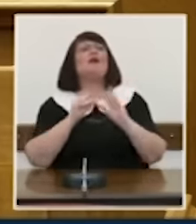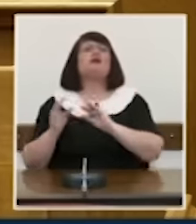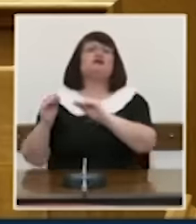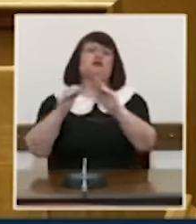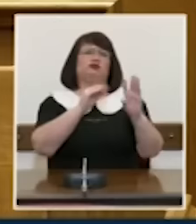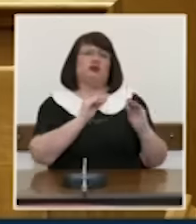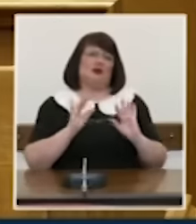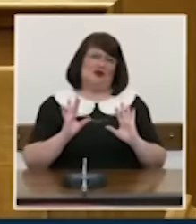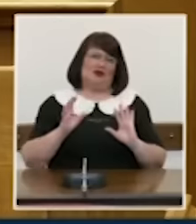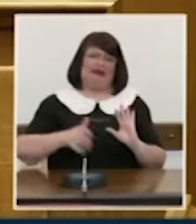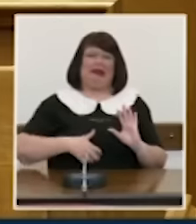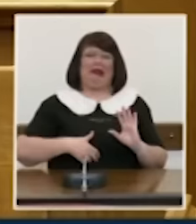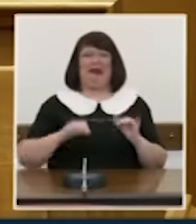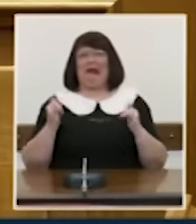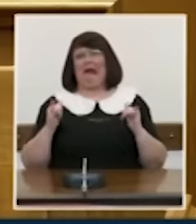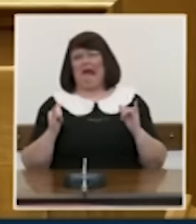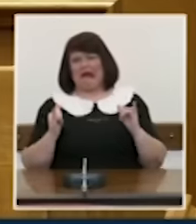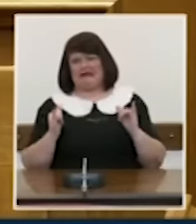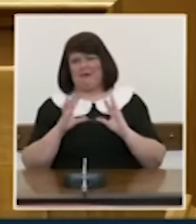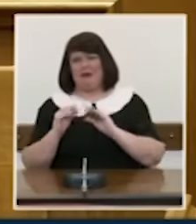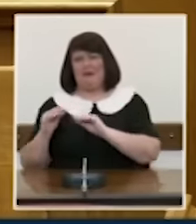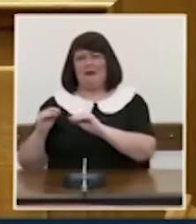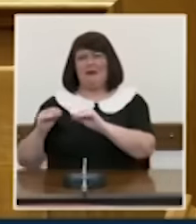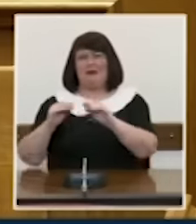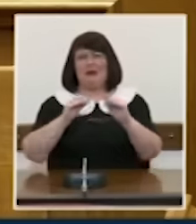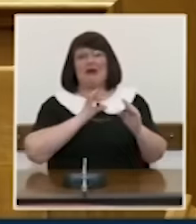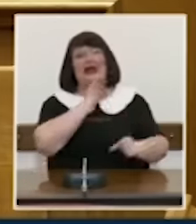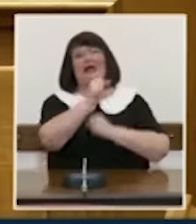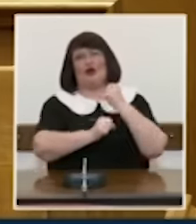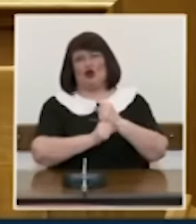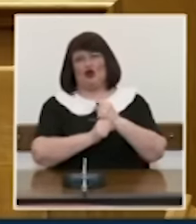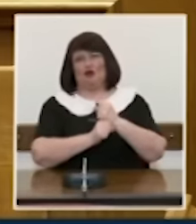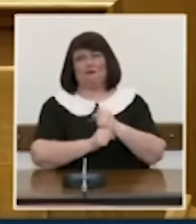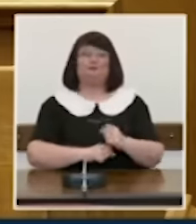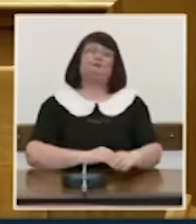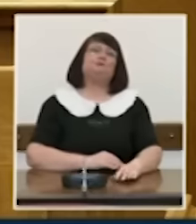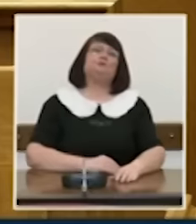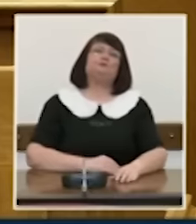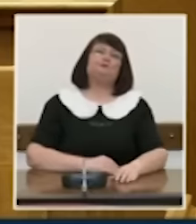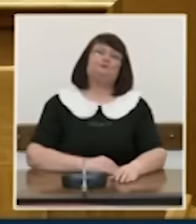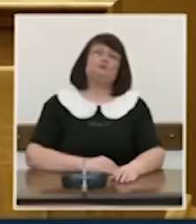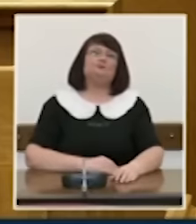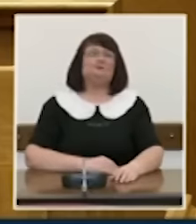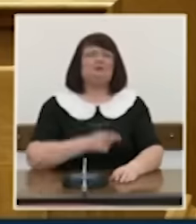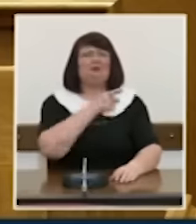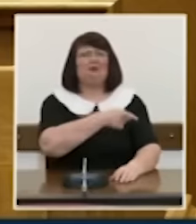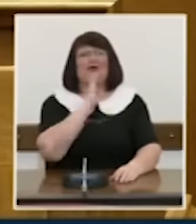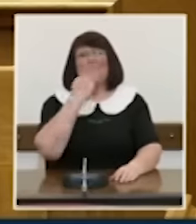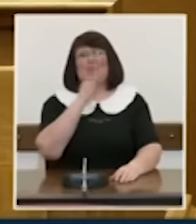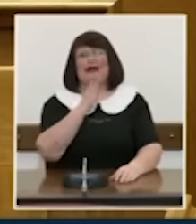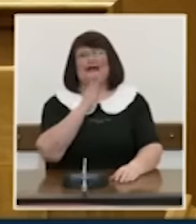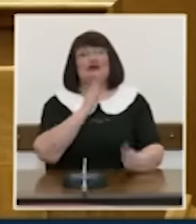φεδρά παπαγαλάκια, όπως άλλωστε κάνουν κάθε χρόνο. Χύνεται κροκοδίλια δάκρυα και για το